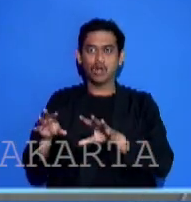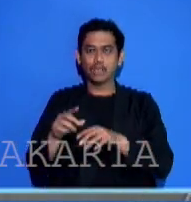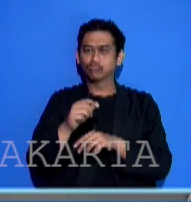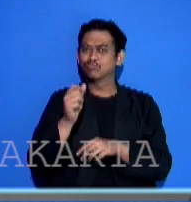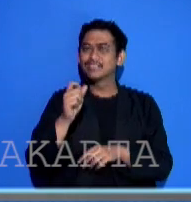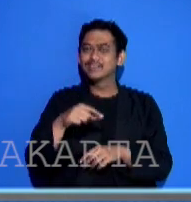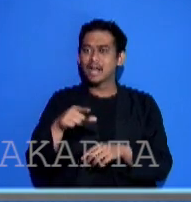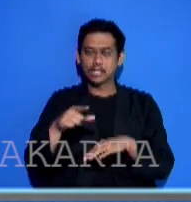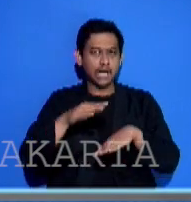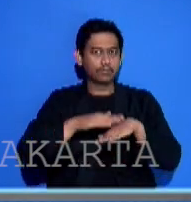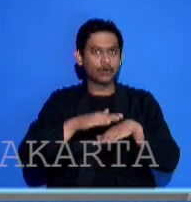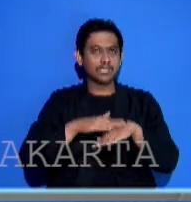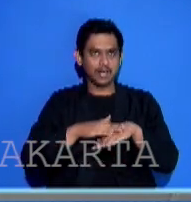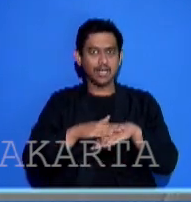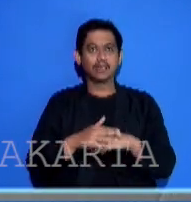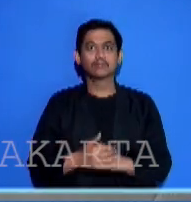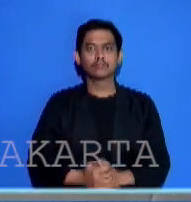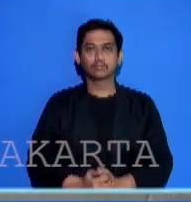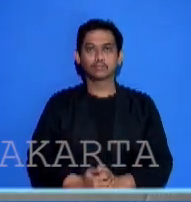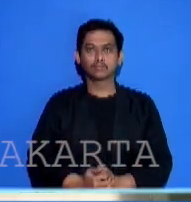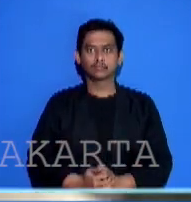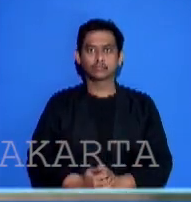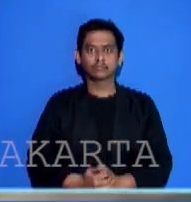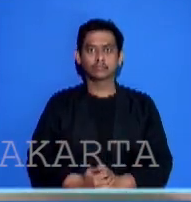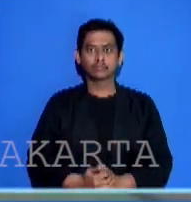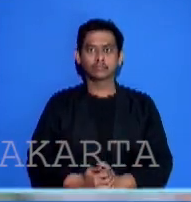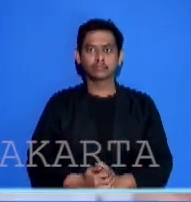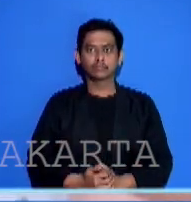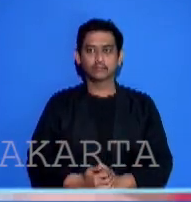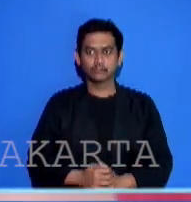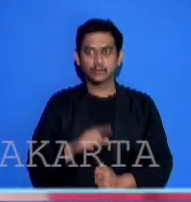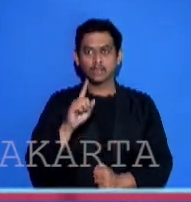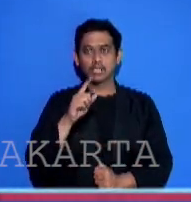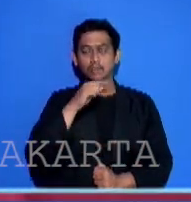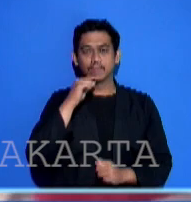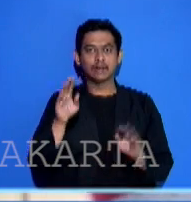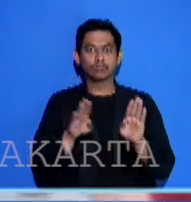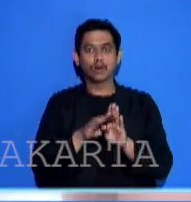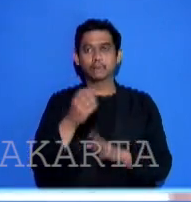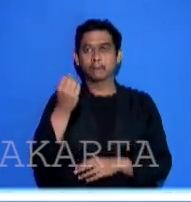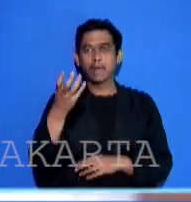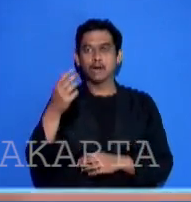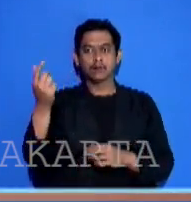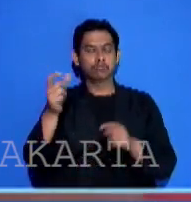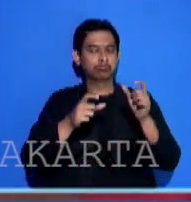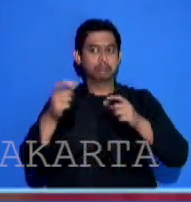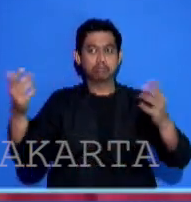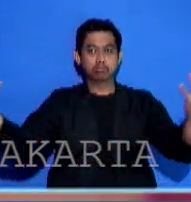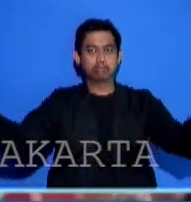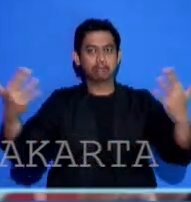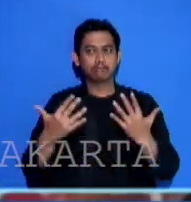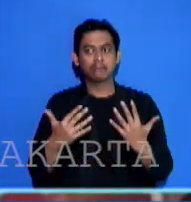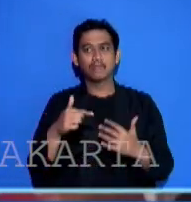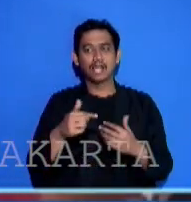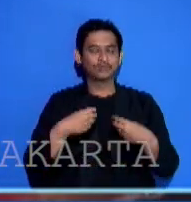menika kayata saged narik kawigatosaning kathah. Saben minggu enjing warga sami datangi peken menika sak perlu patus